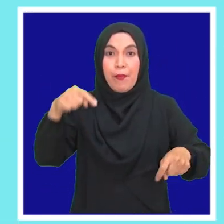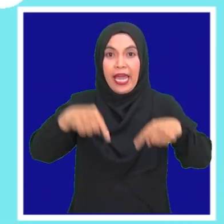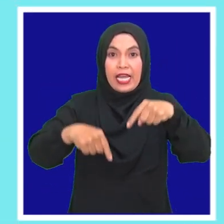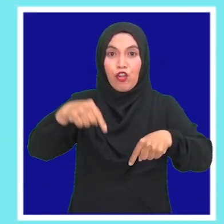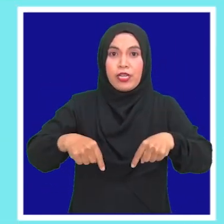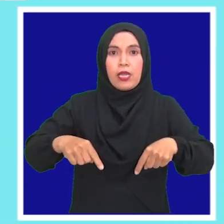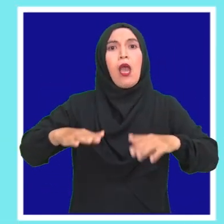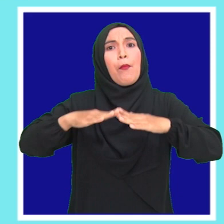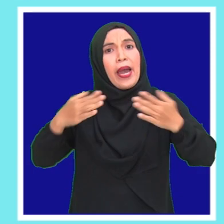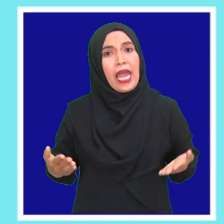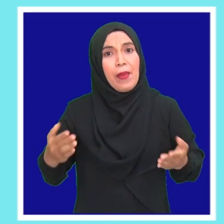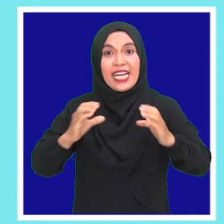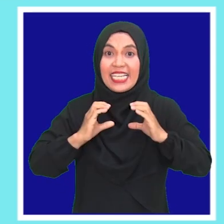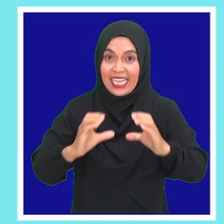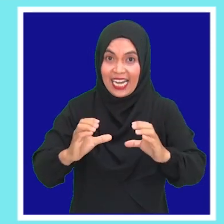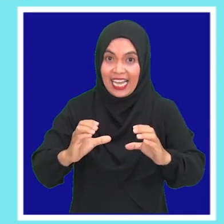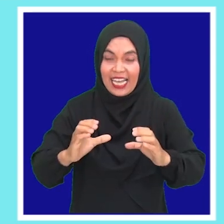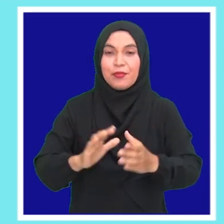elektronik. Kumaha carana?